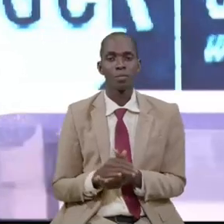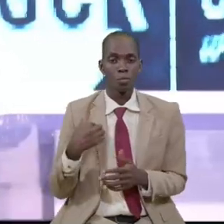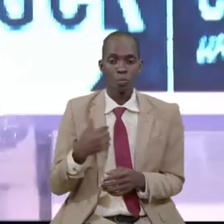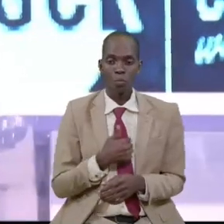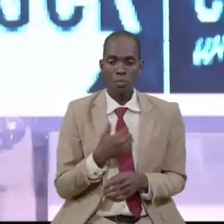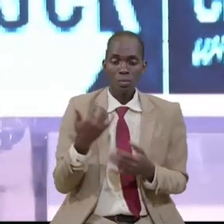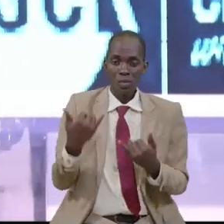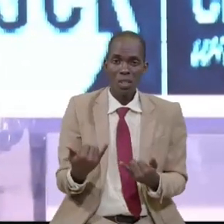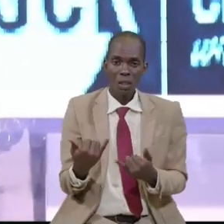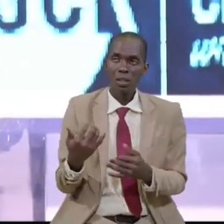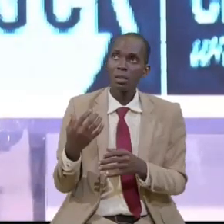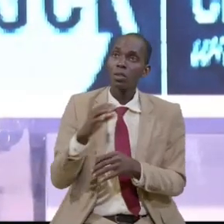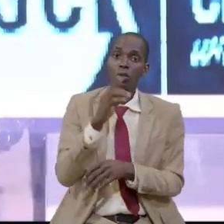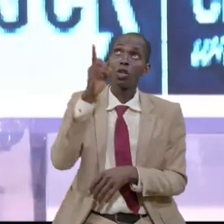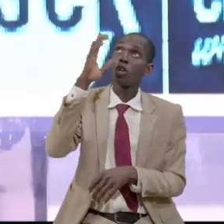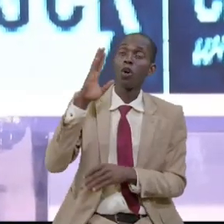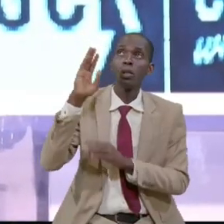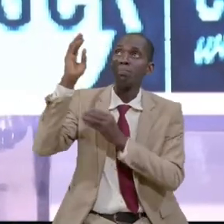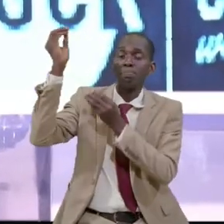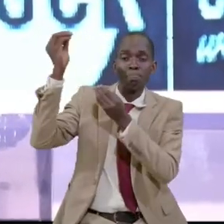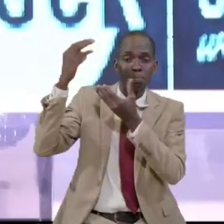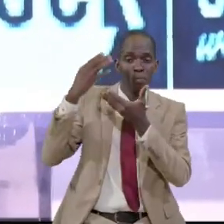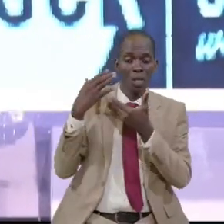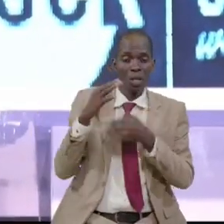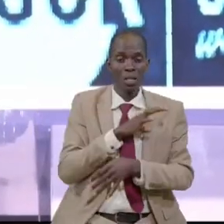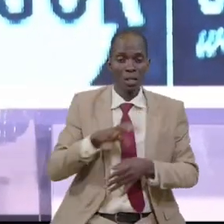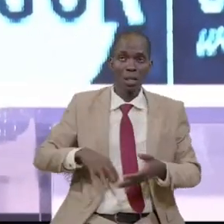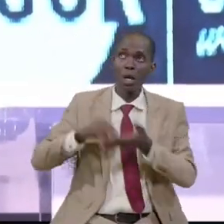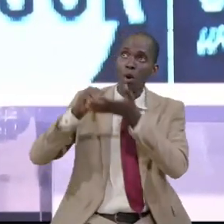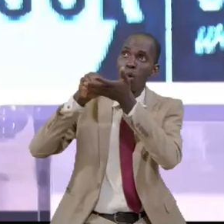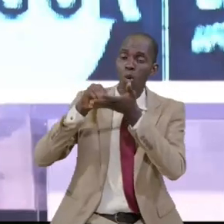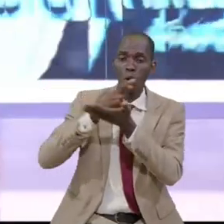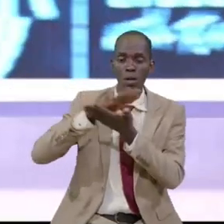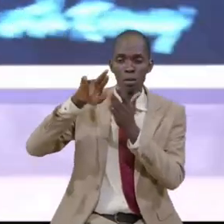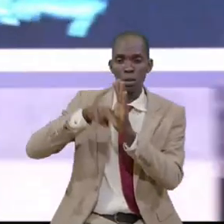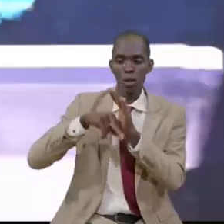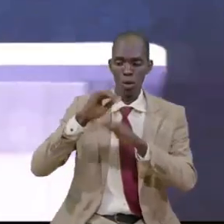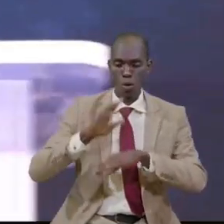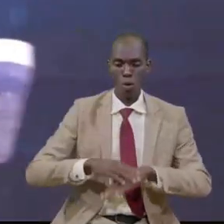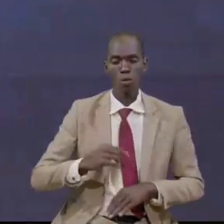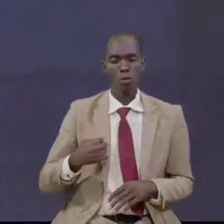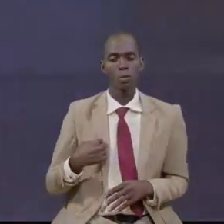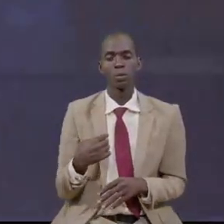la mettre sur vous. Et comme vous portez un habit de justice